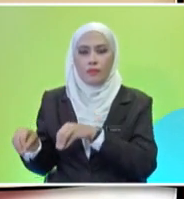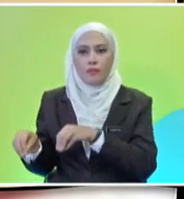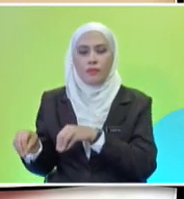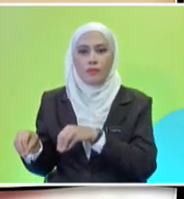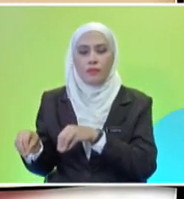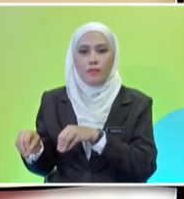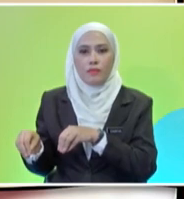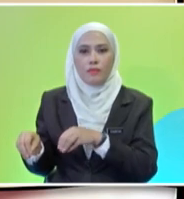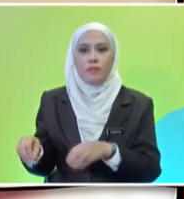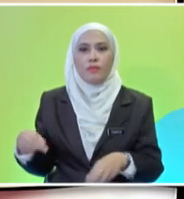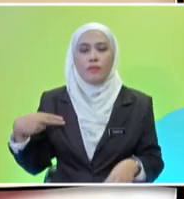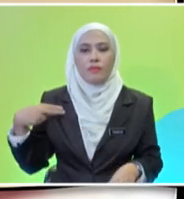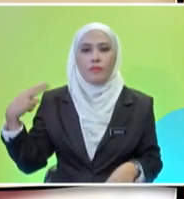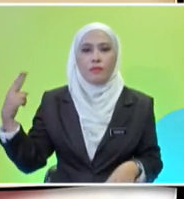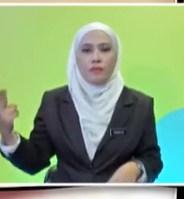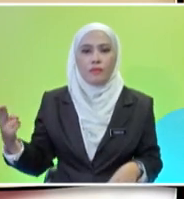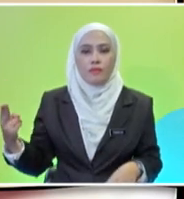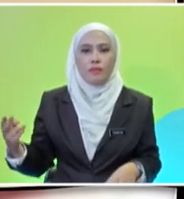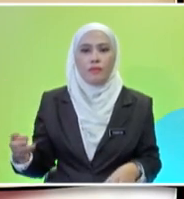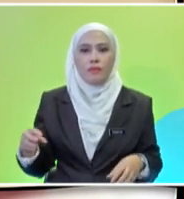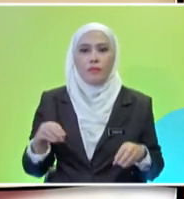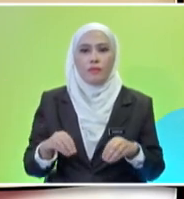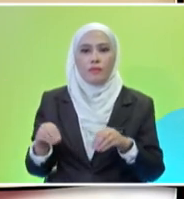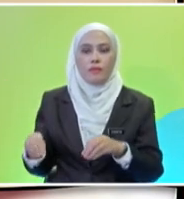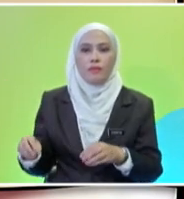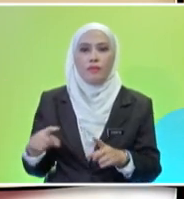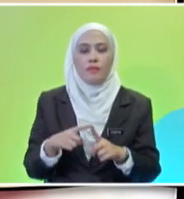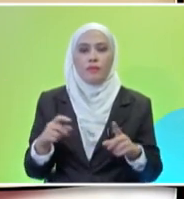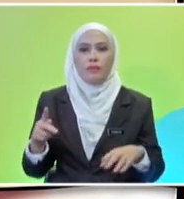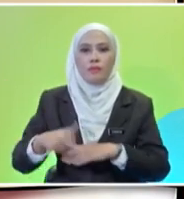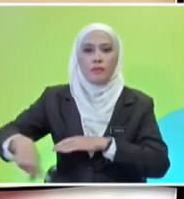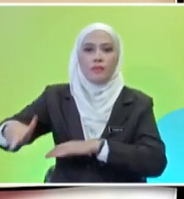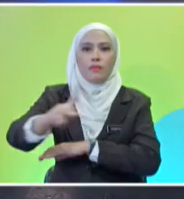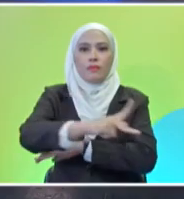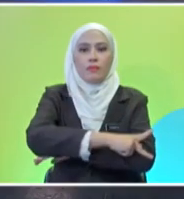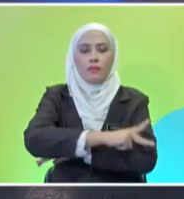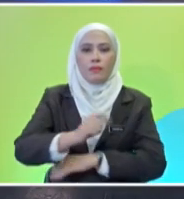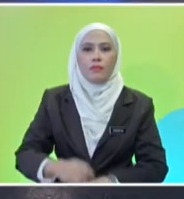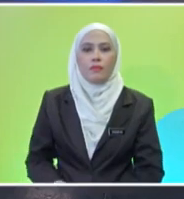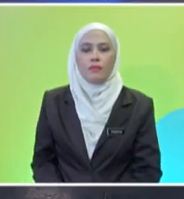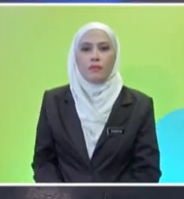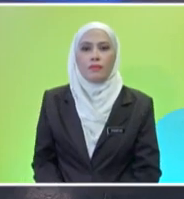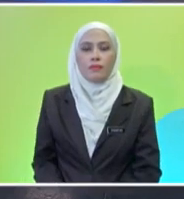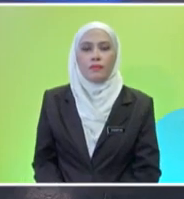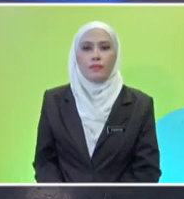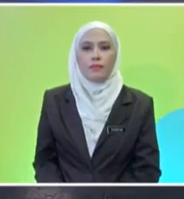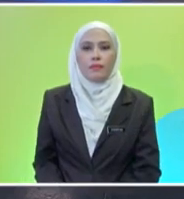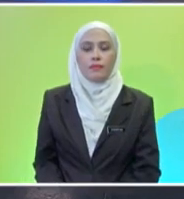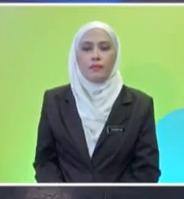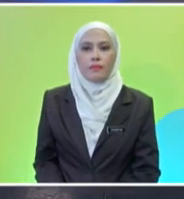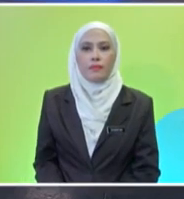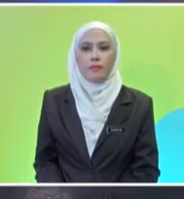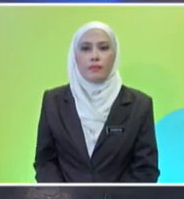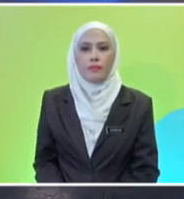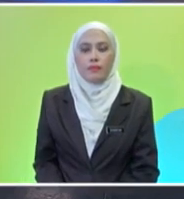mengangkut hasil tanaman dari kebun mengangkut eh mengangkut baik seterusnya kita